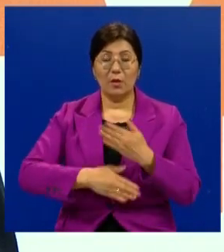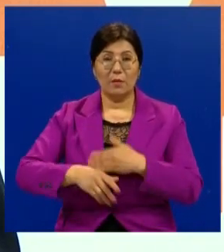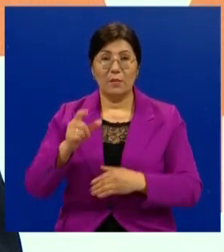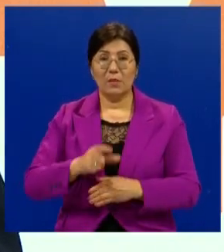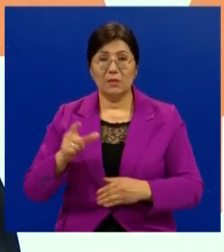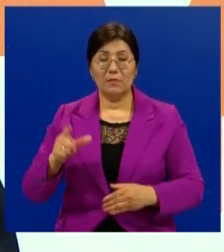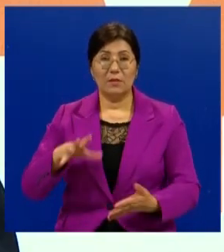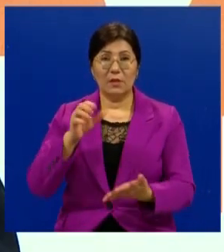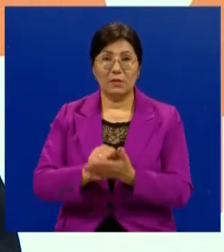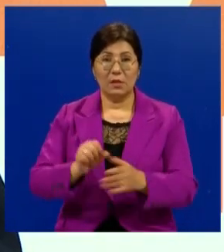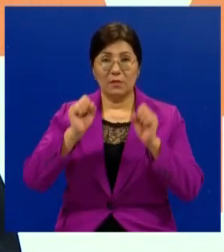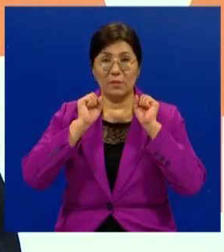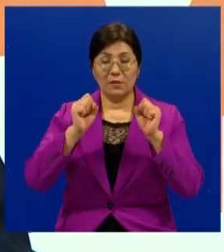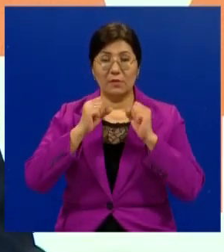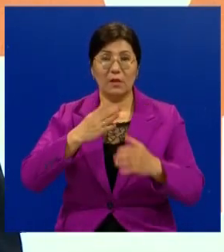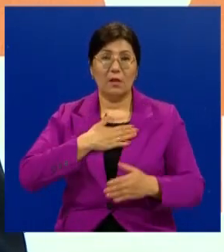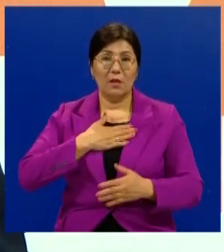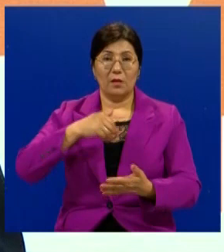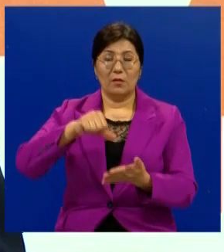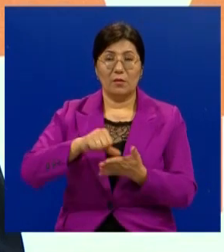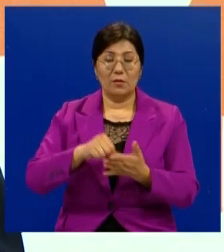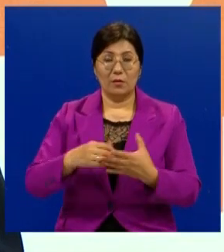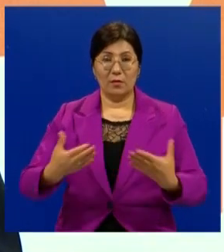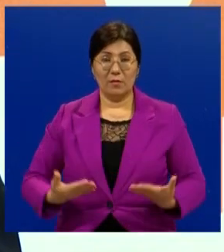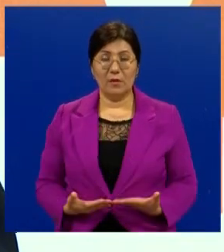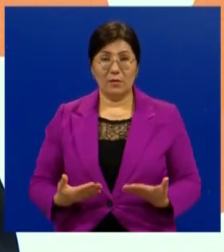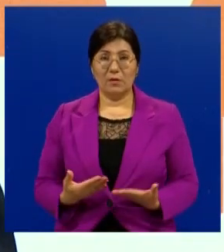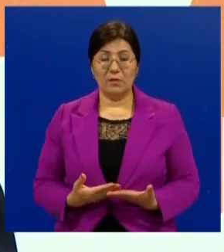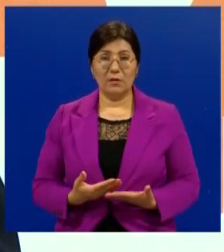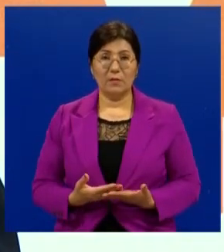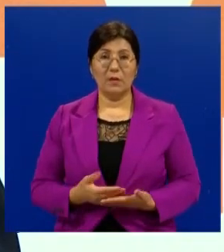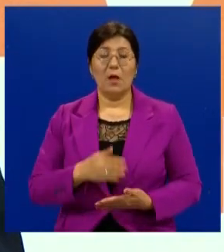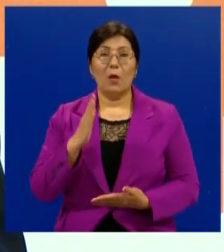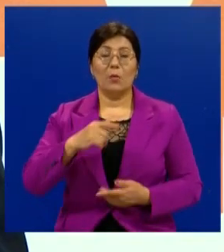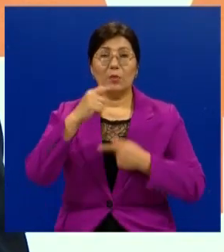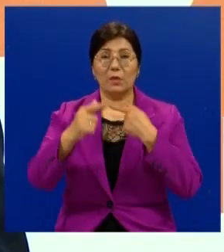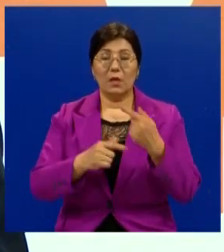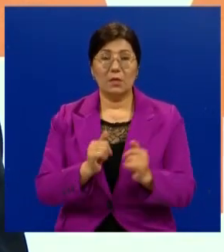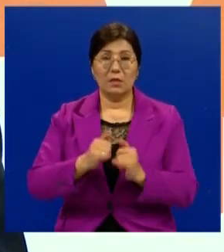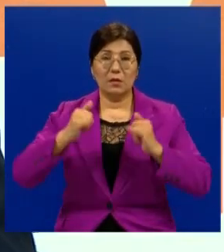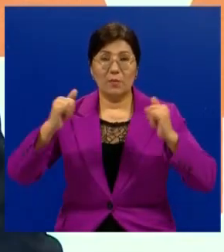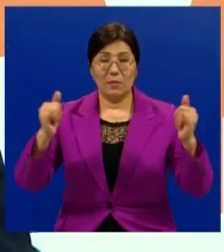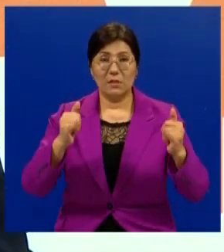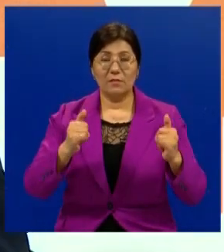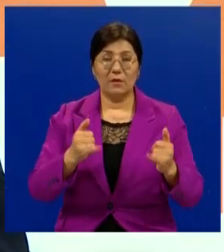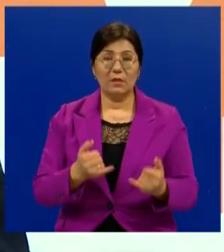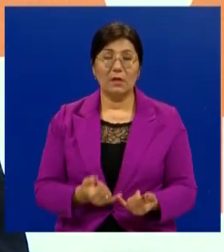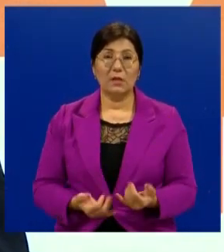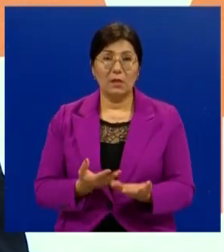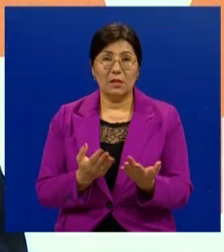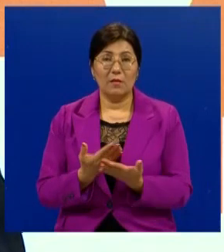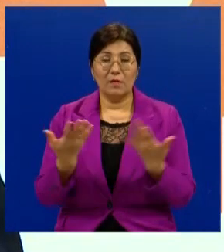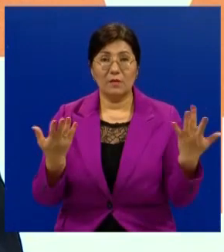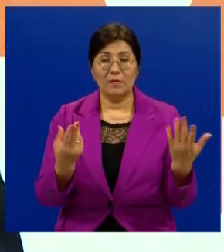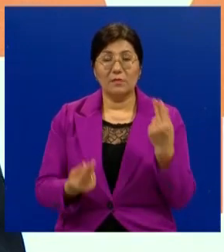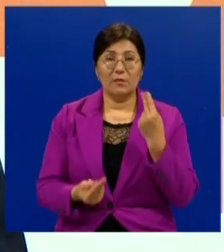возможностями занимались спортом и активно участвовали в общественной жизни. Мы готовы дальше развивать паралимпийские и сурдлимпийские виды спорта в регионе